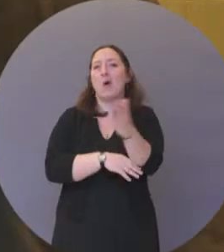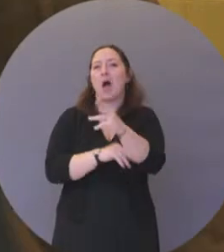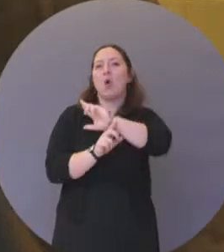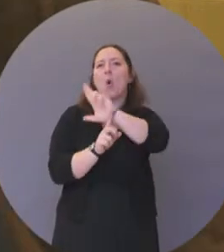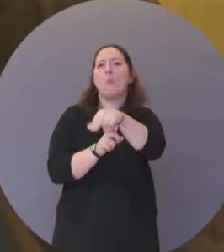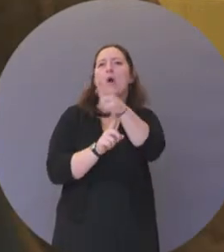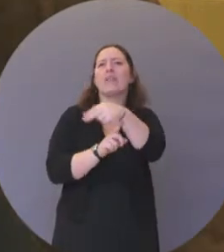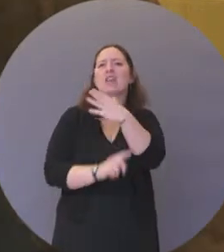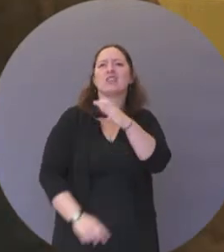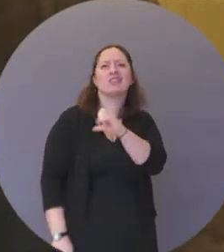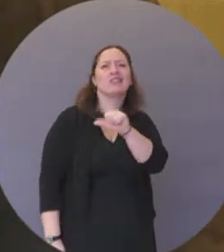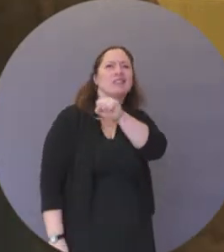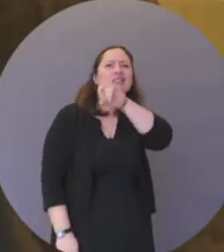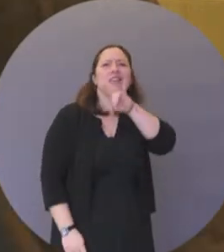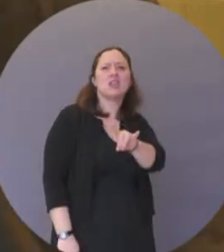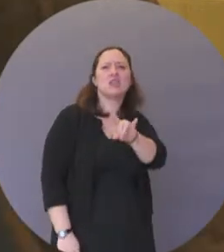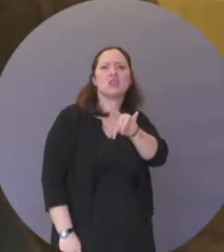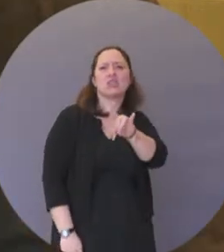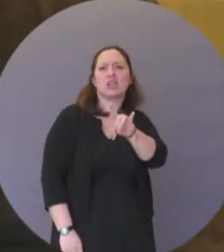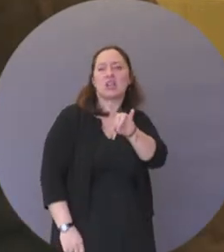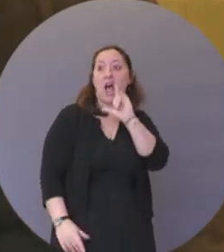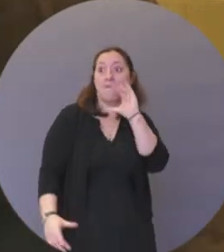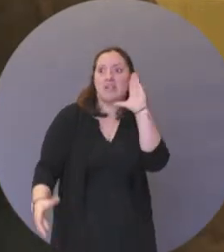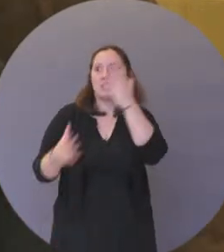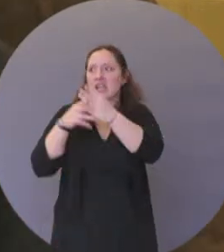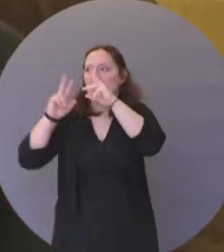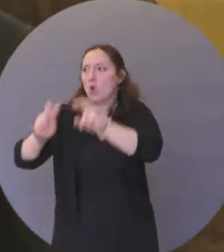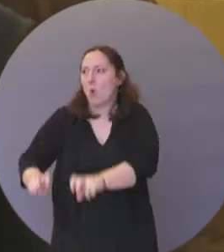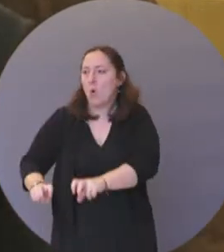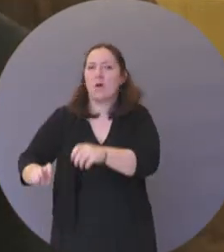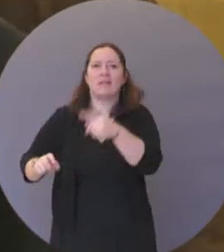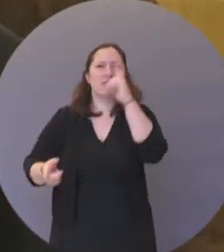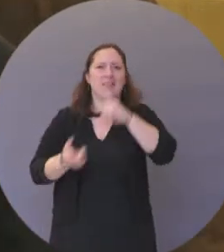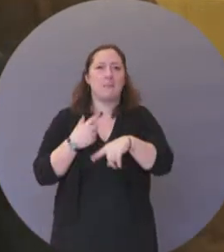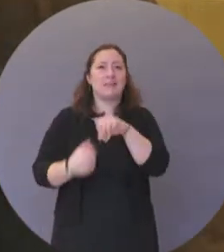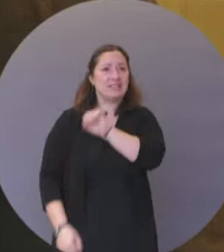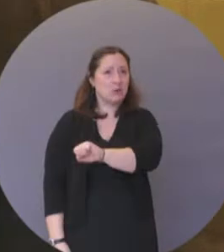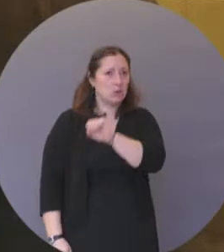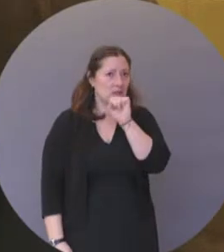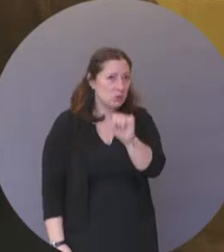certain nombre d'avoir regardé des lycée sur la sécurité sociale et